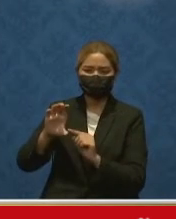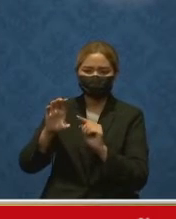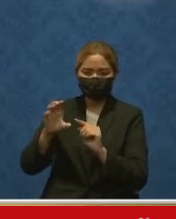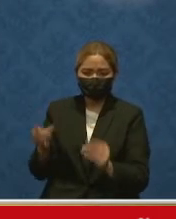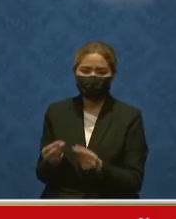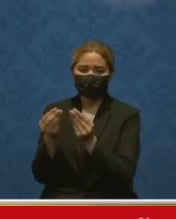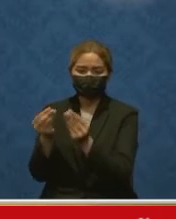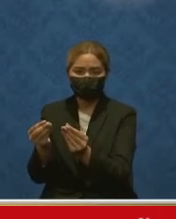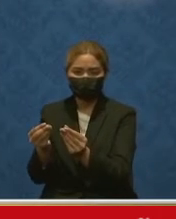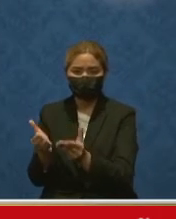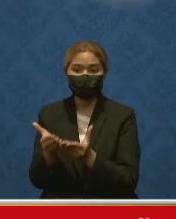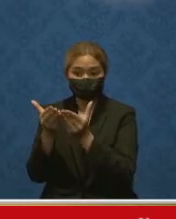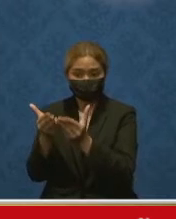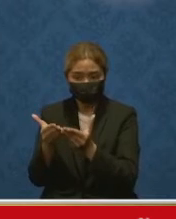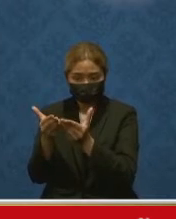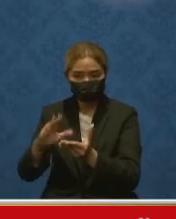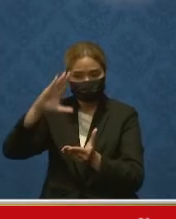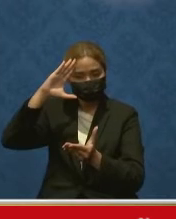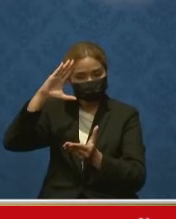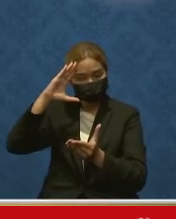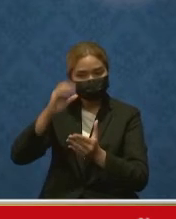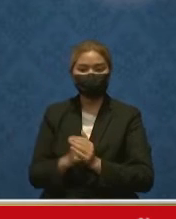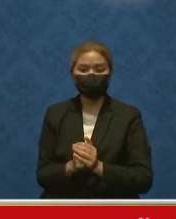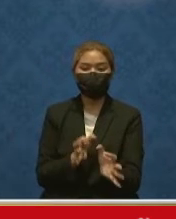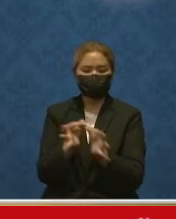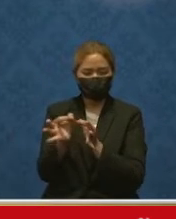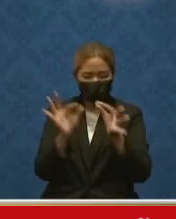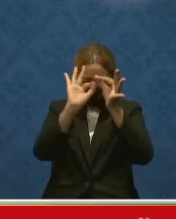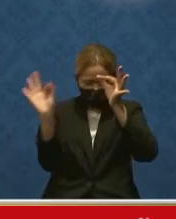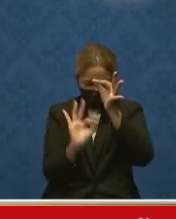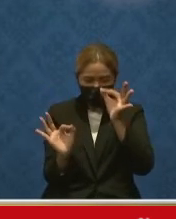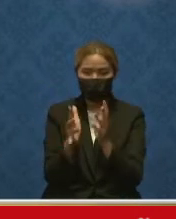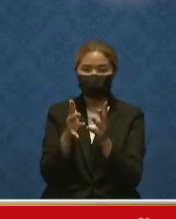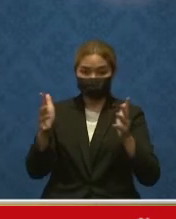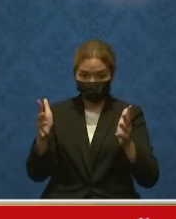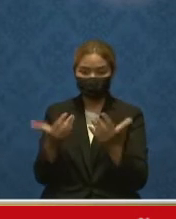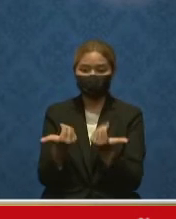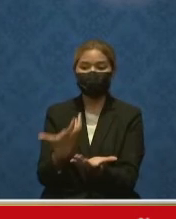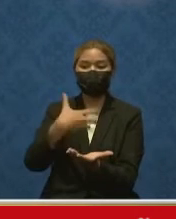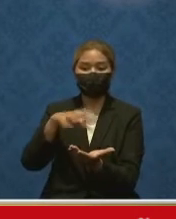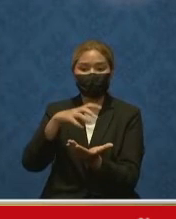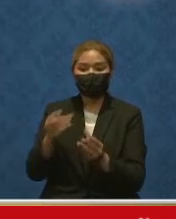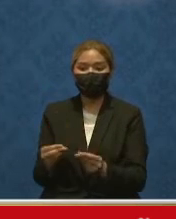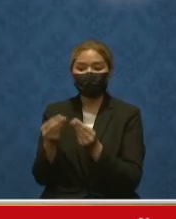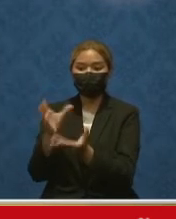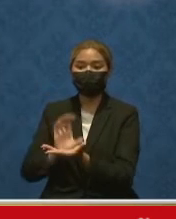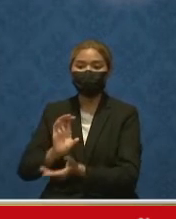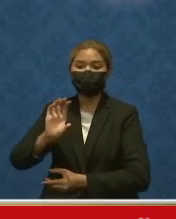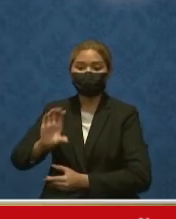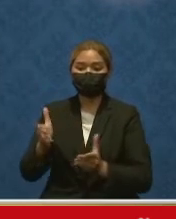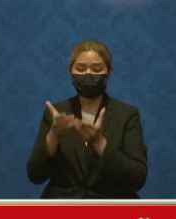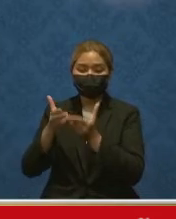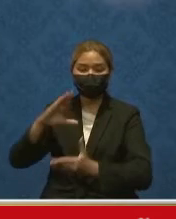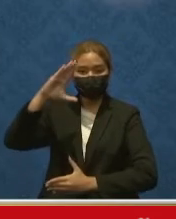รายละเอียดมันมีเยอะแต่จะเล่าเข้าให้ฟังว่ายังทุ่มไม่กองทัพเรืออีกด้วยอ้างถึงแผนพัฒนา